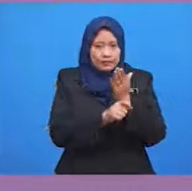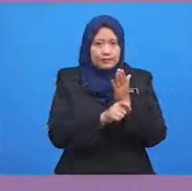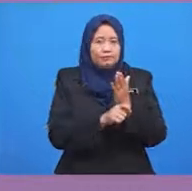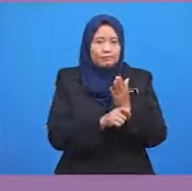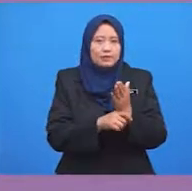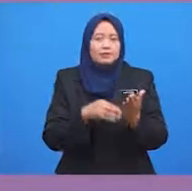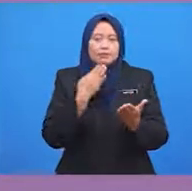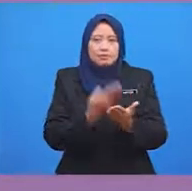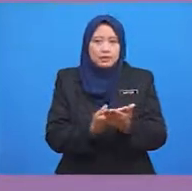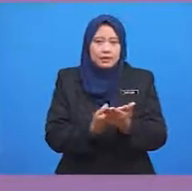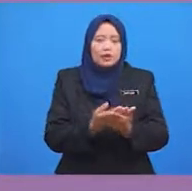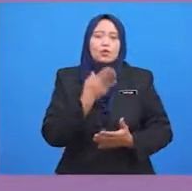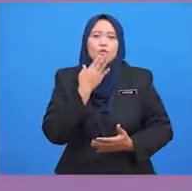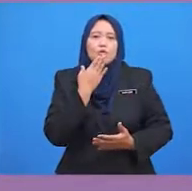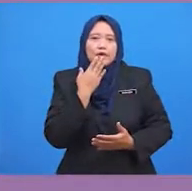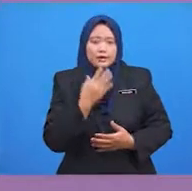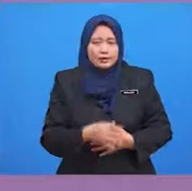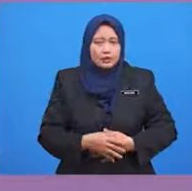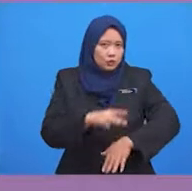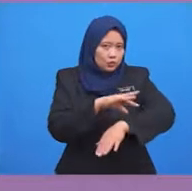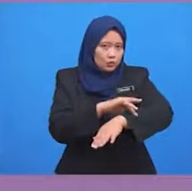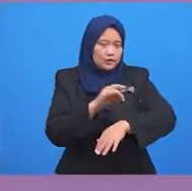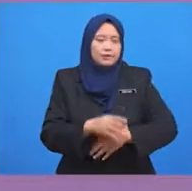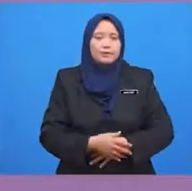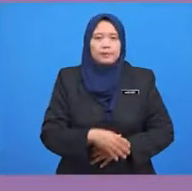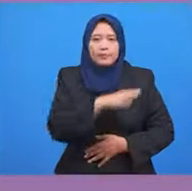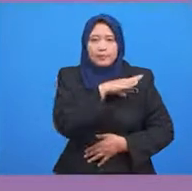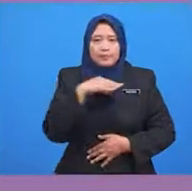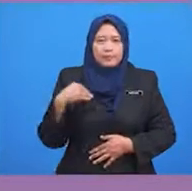kulit serta dapat memudarkan parut.